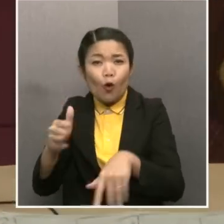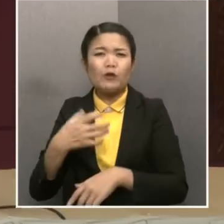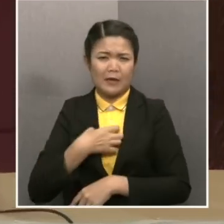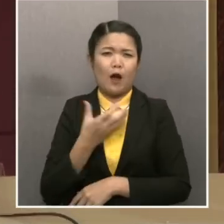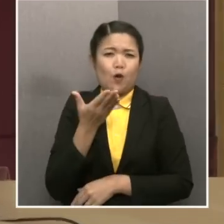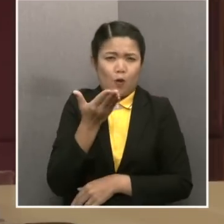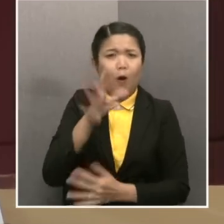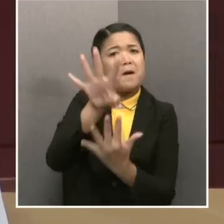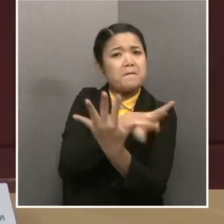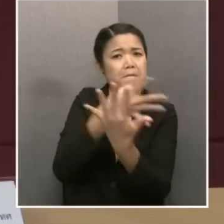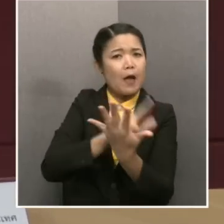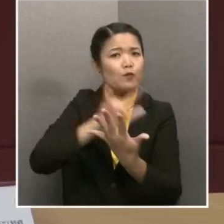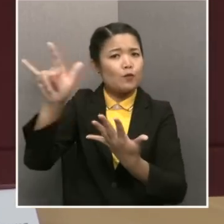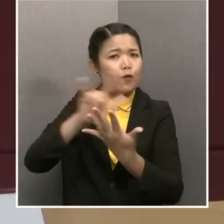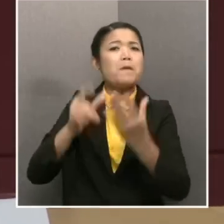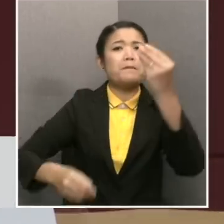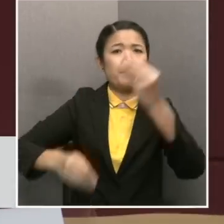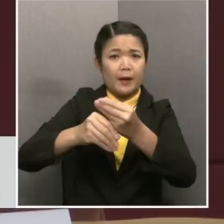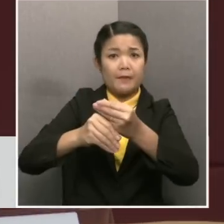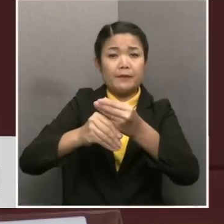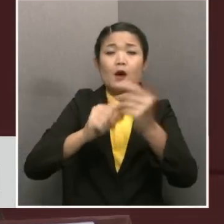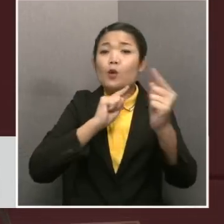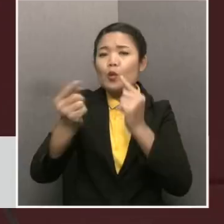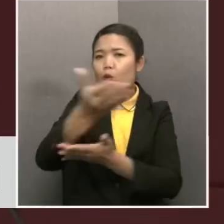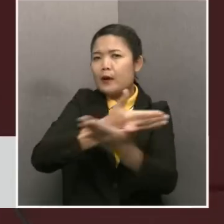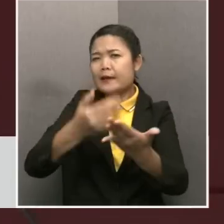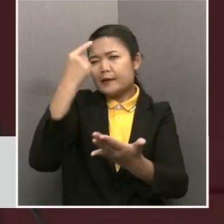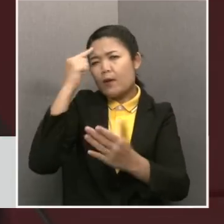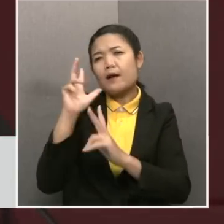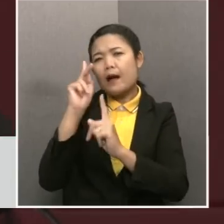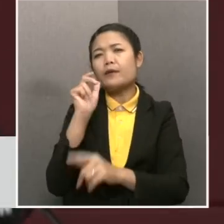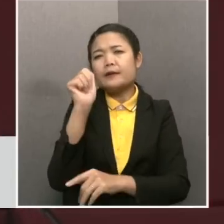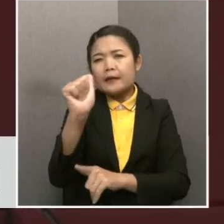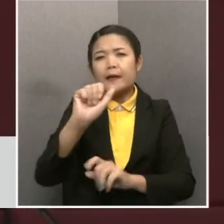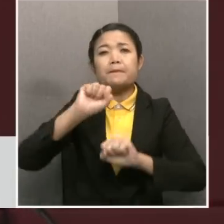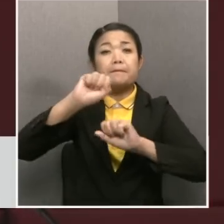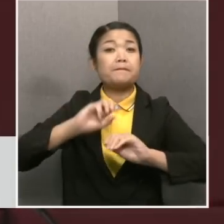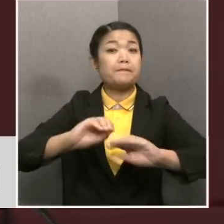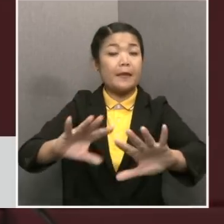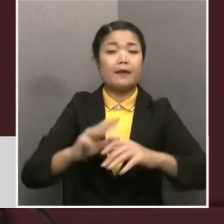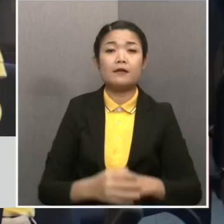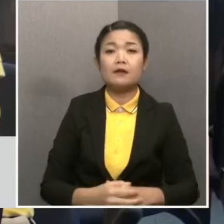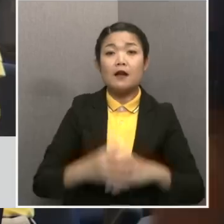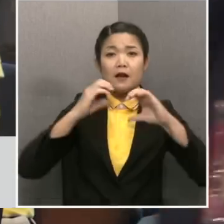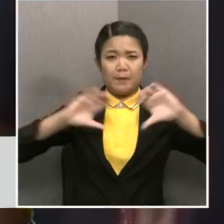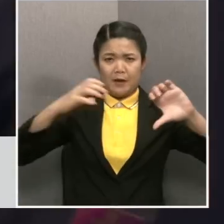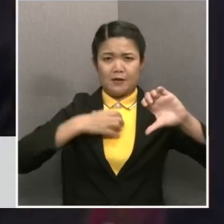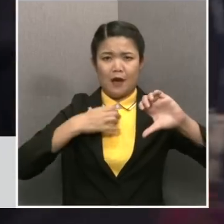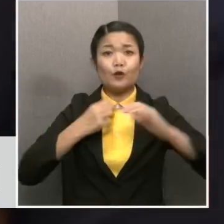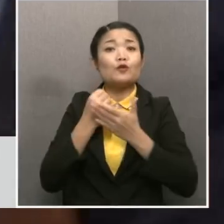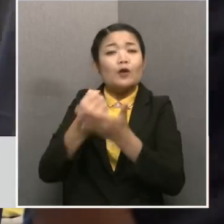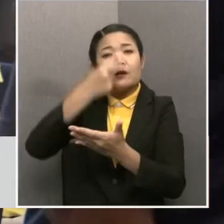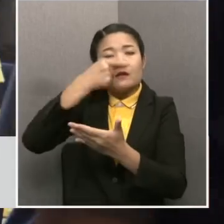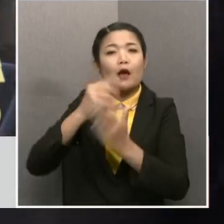คนไทยในอิสราเอลกลับไทยค่ะก็คาดว่าจะมีข่าวดีโดยยืนยันว่ารัฐบาลจะเร่งนำคนไทยกลับมาให้เร็วที่สุด